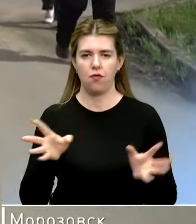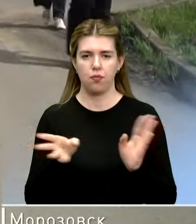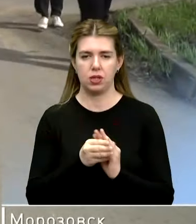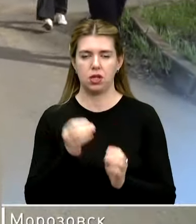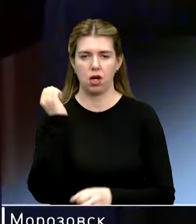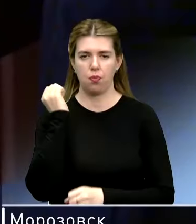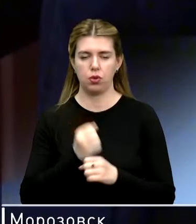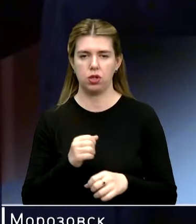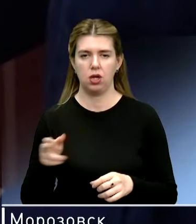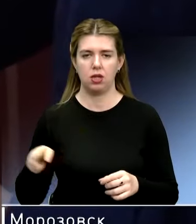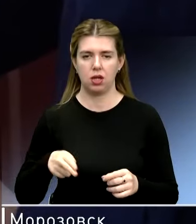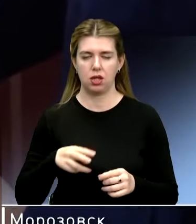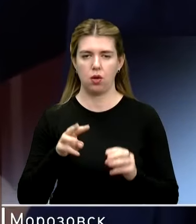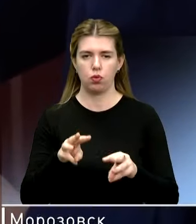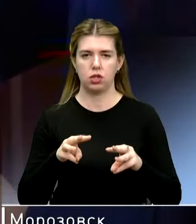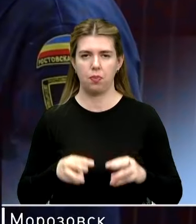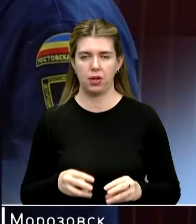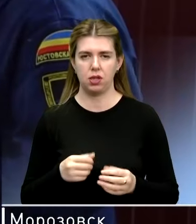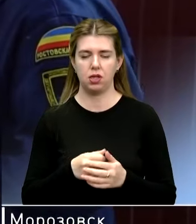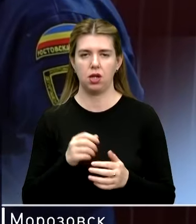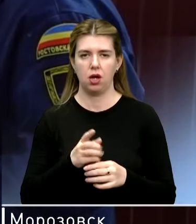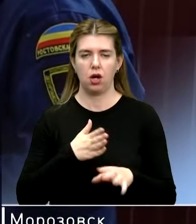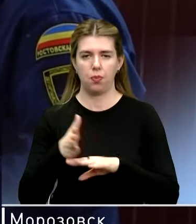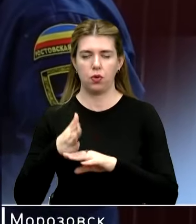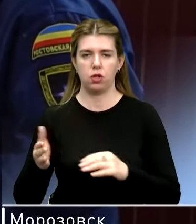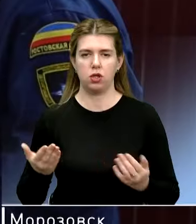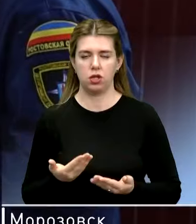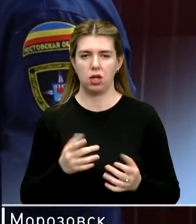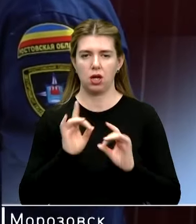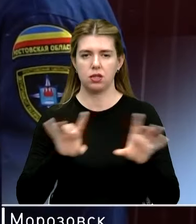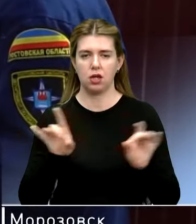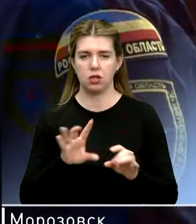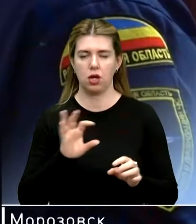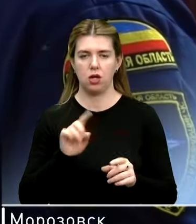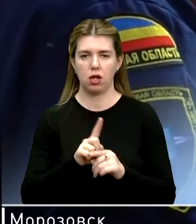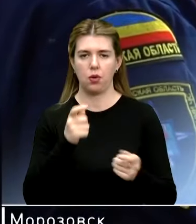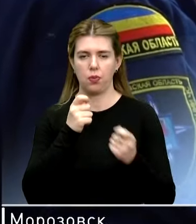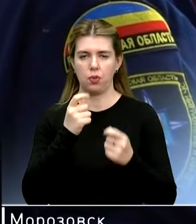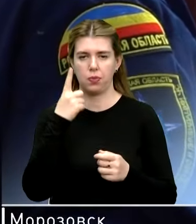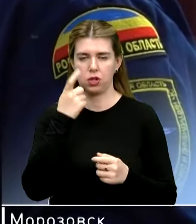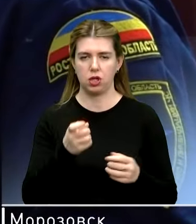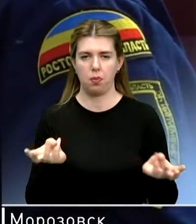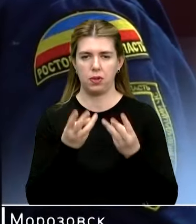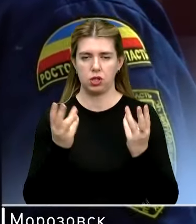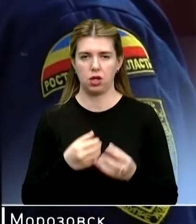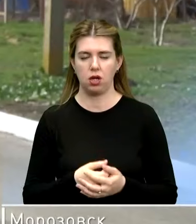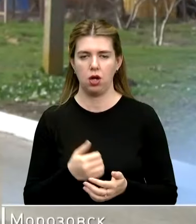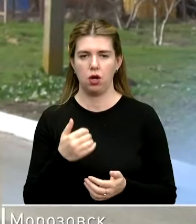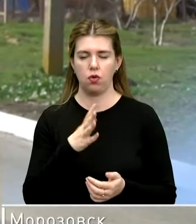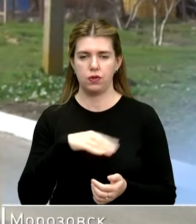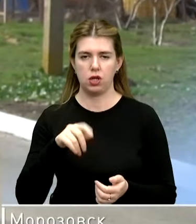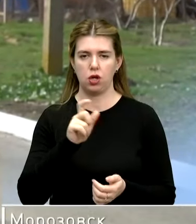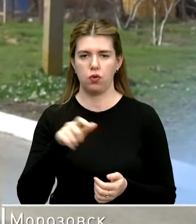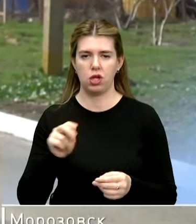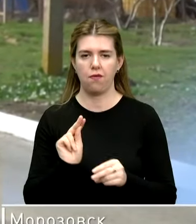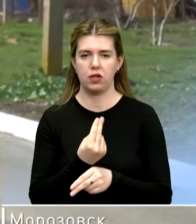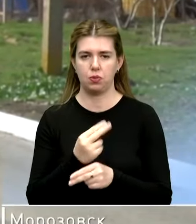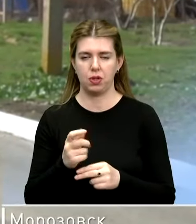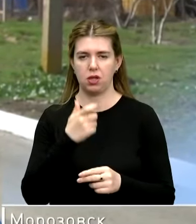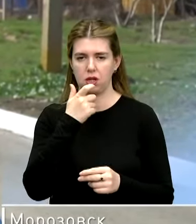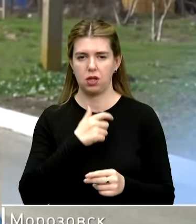вместе с сотрудниками администрации муниципалитетов обходят жителей и рассказывают о мерах по предупреждению предупреждению пожаров. У нас люди